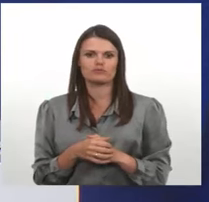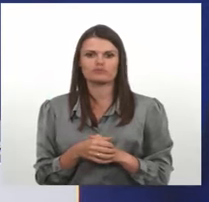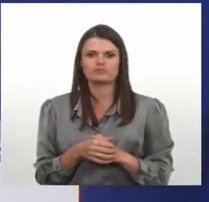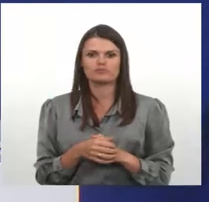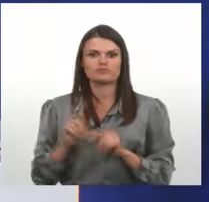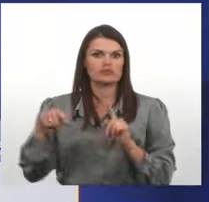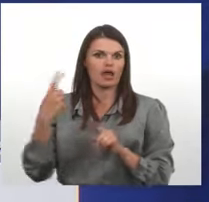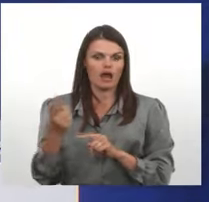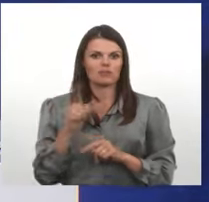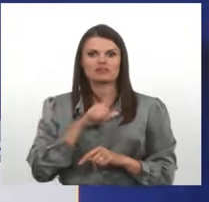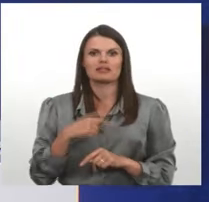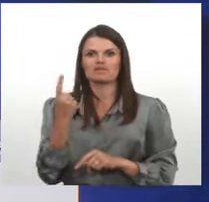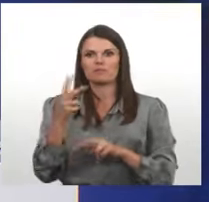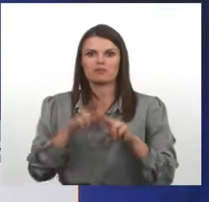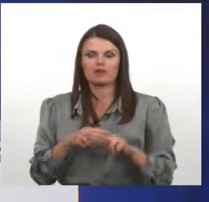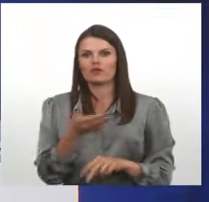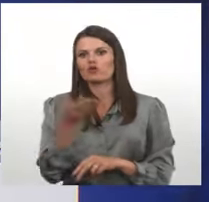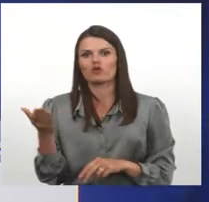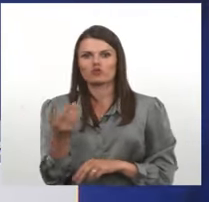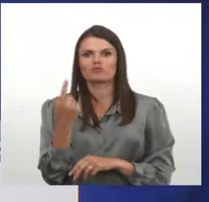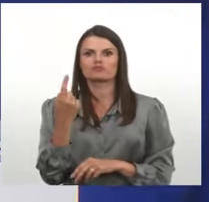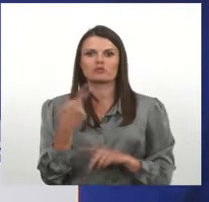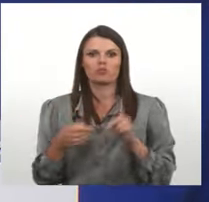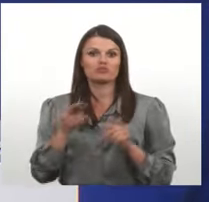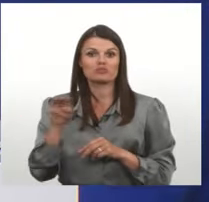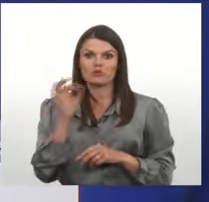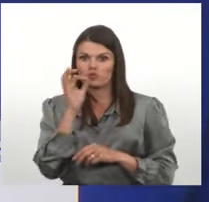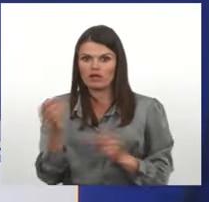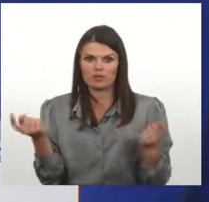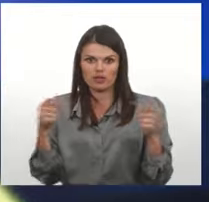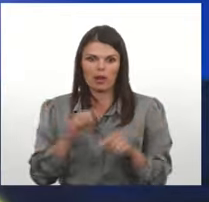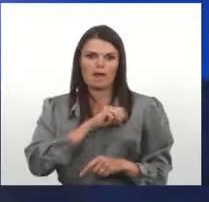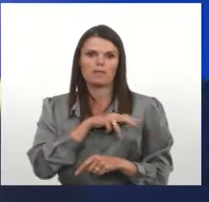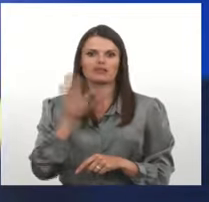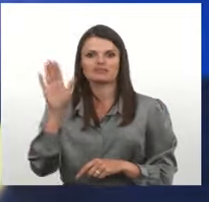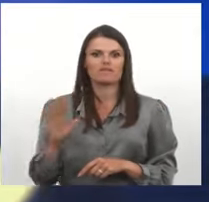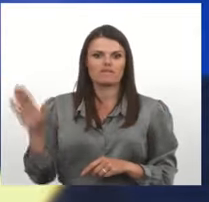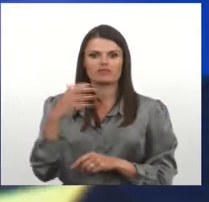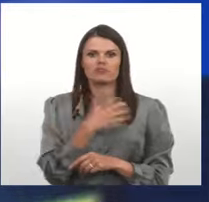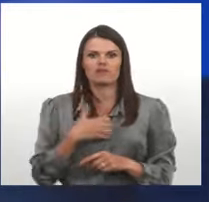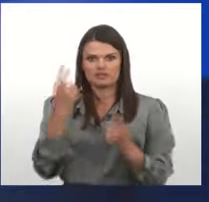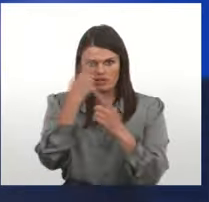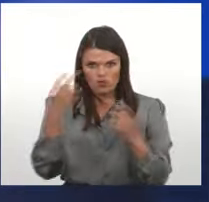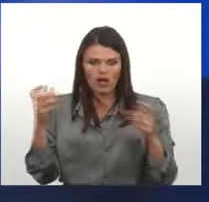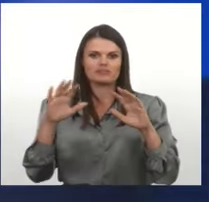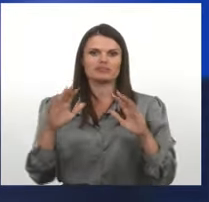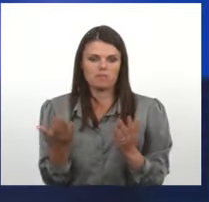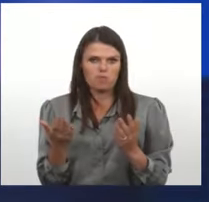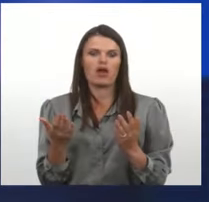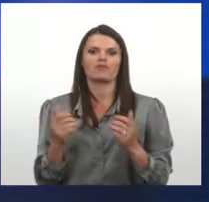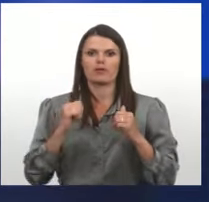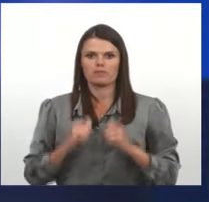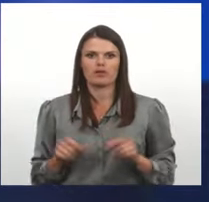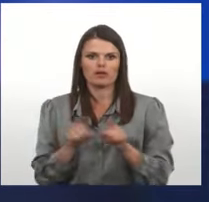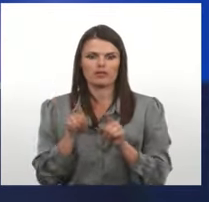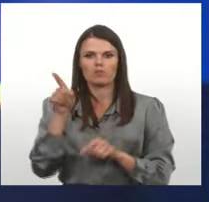Nākamais Vils Krištapāns, Latvija pirmajā vietā. Jums ir pusminūte atbildēt šo jautājumu. Palestīnas valsti vajadzētu atzīt, bet miera tāpat